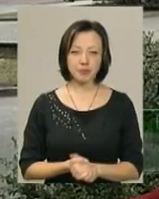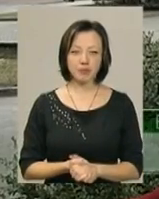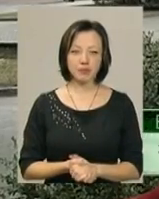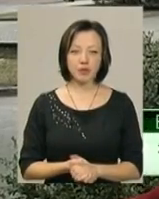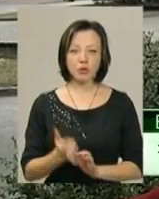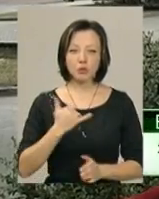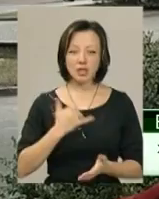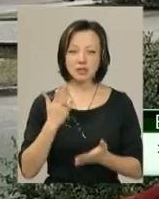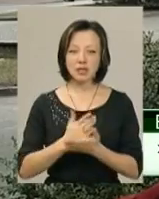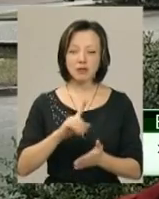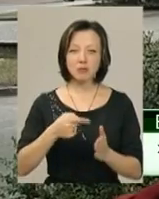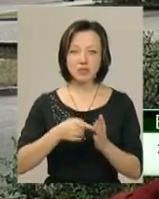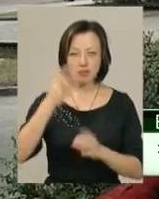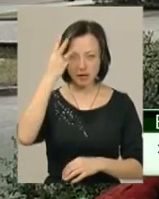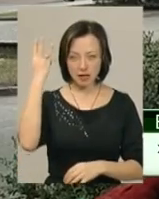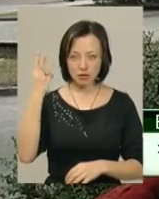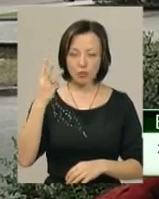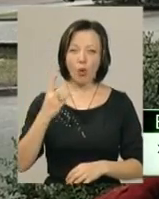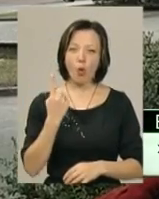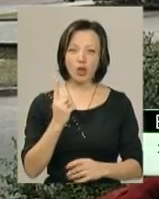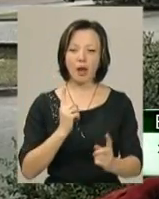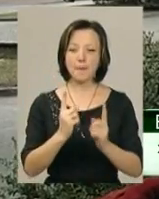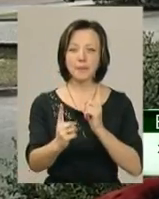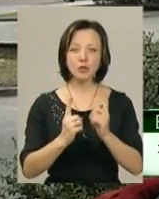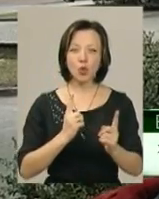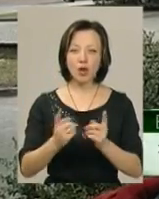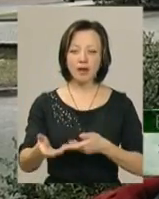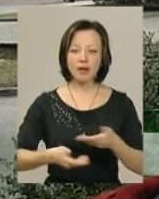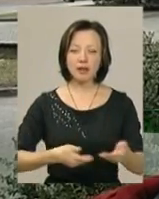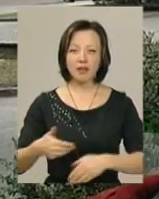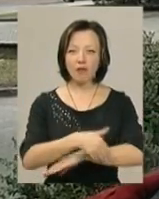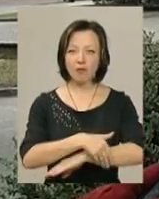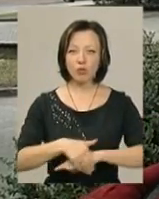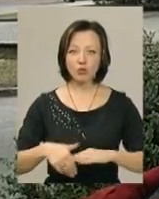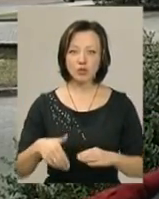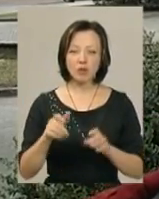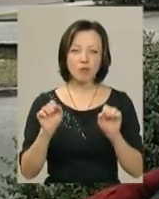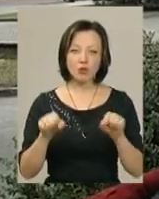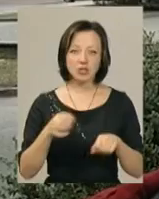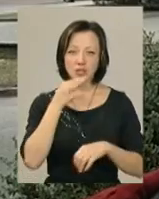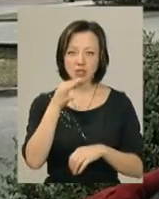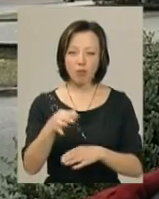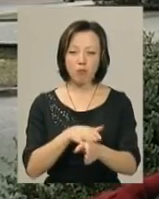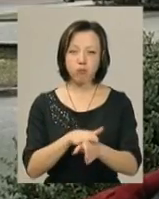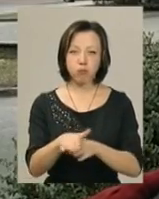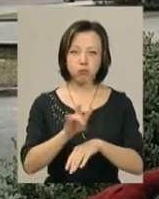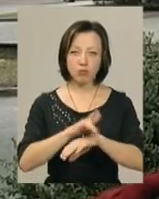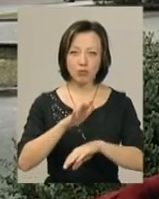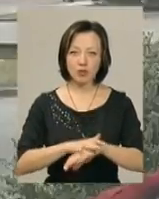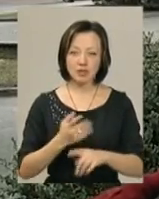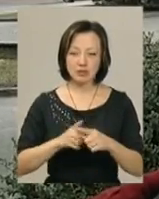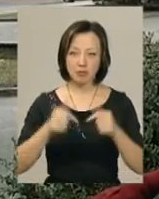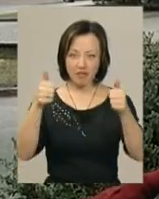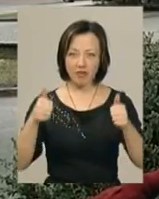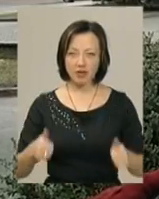в місті Хмельницькому одна пішохідна вулиця, яка просто вкрай, можна сказати, по горло завішана цими